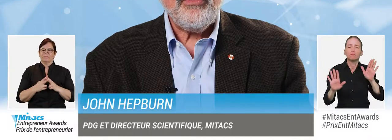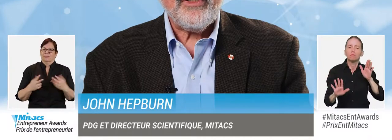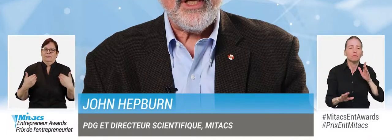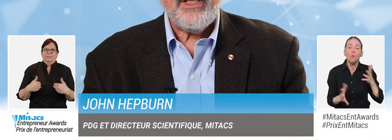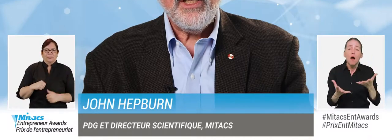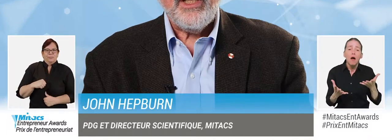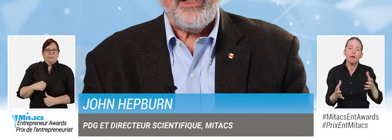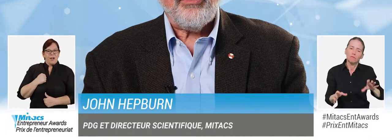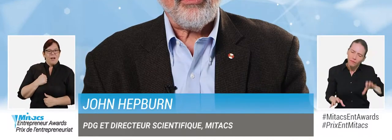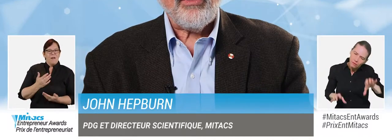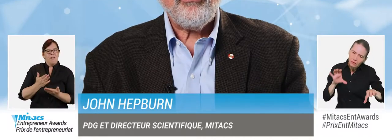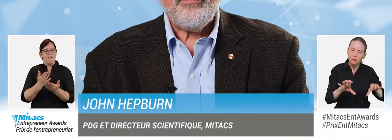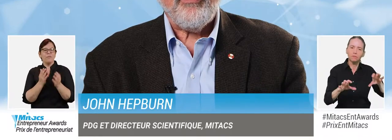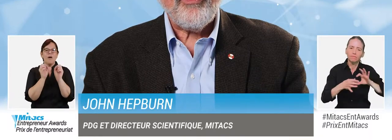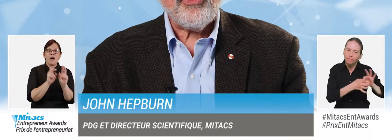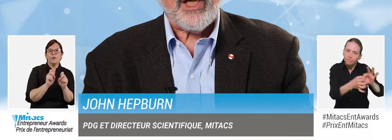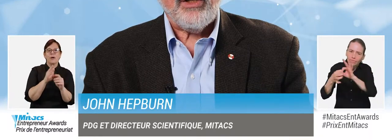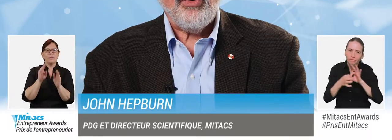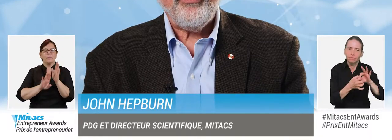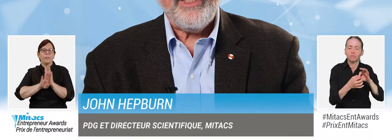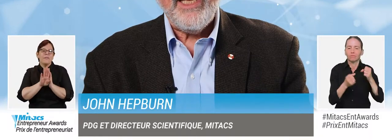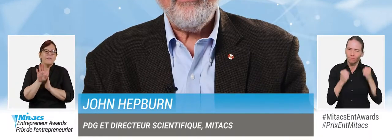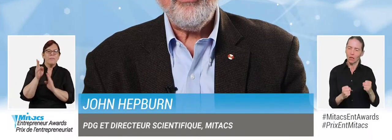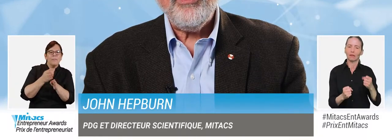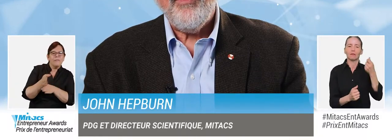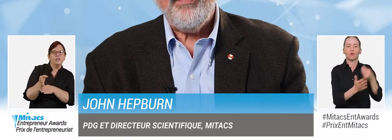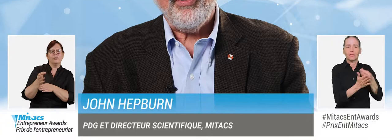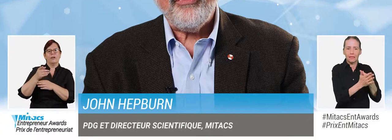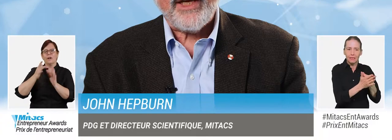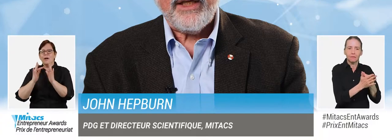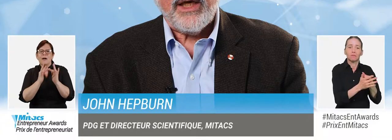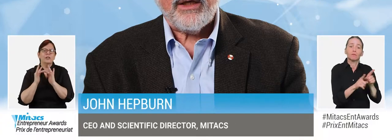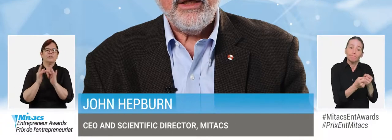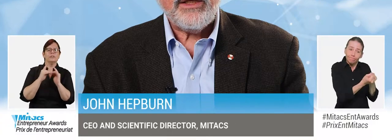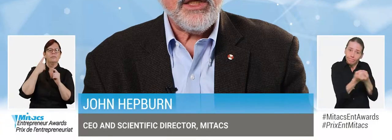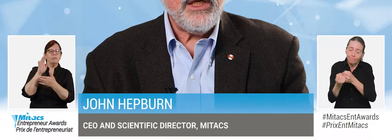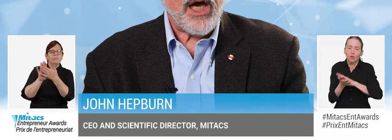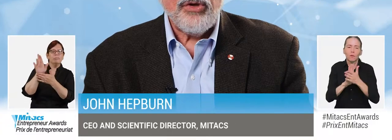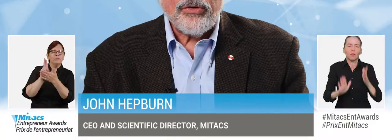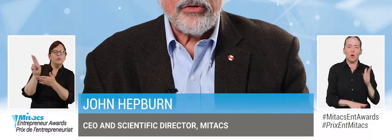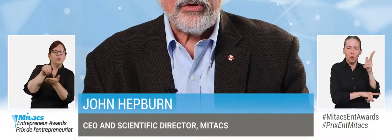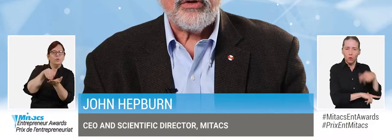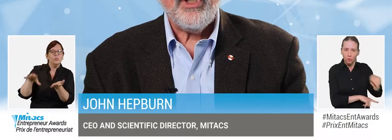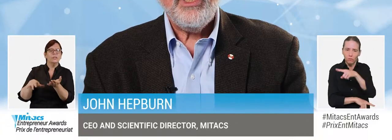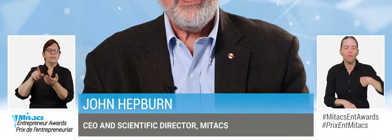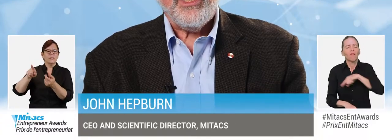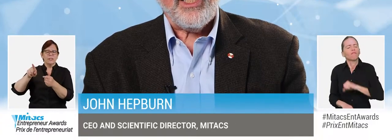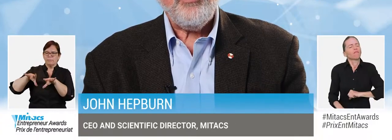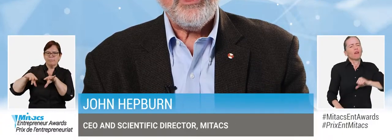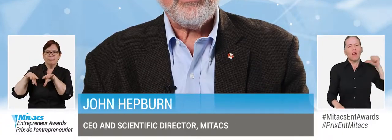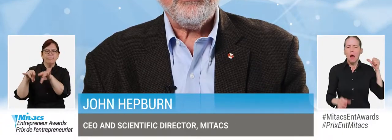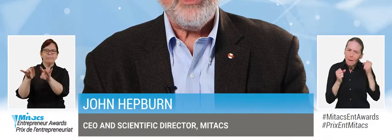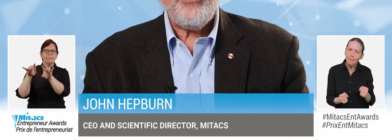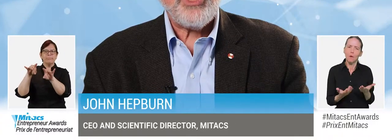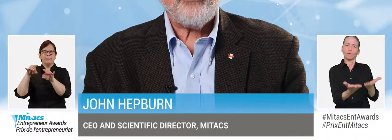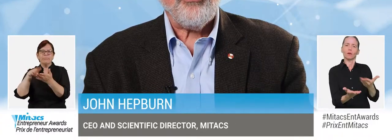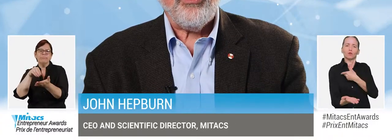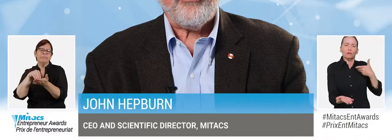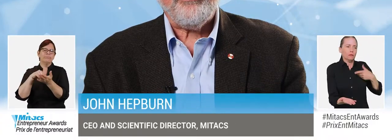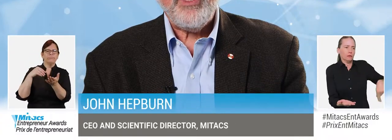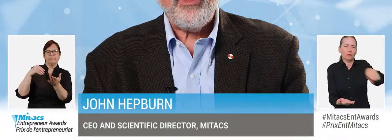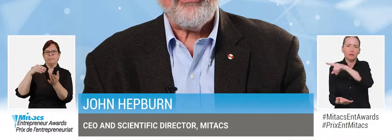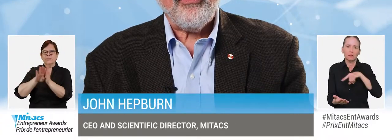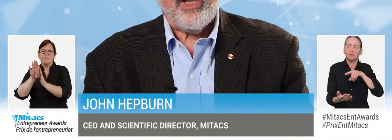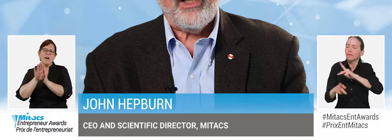des opportunités et des connexions professionnelles aux élèves du niveau postsecondaire qui, à leur tour, acquièrent une